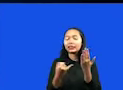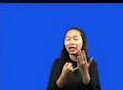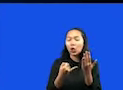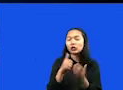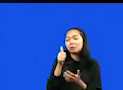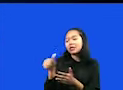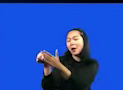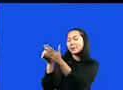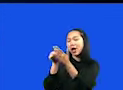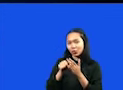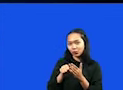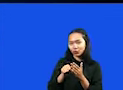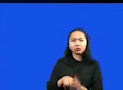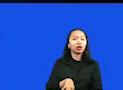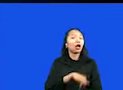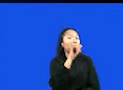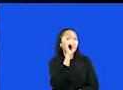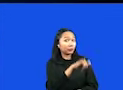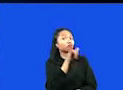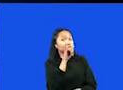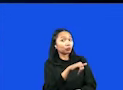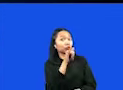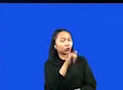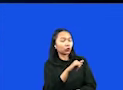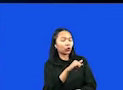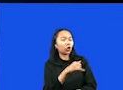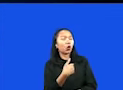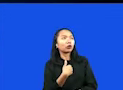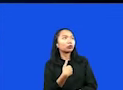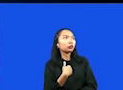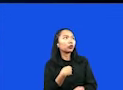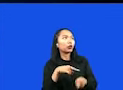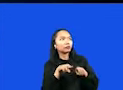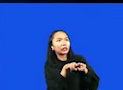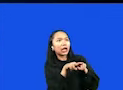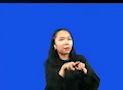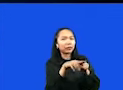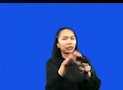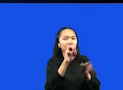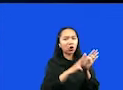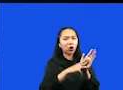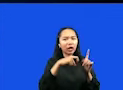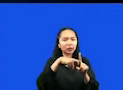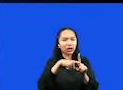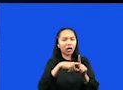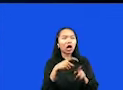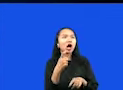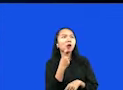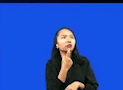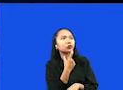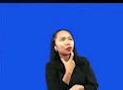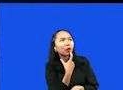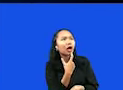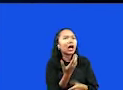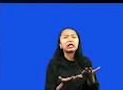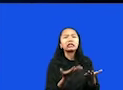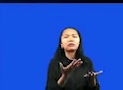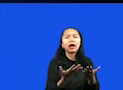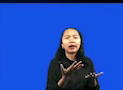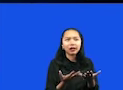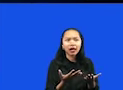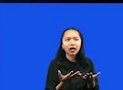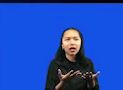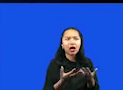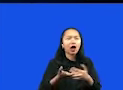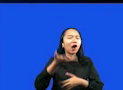beberapa waktu yang lalu ketika menemani teman-teman omk lalu mereka mencoba mencari sejarah nama baptisnya yang kadang